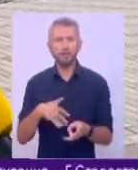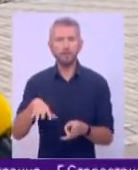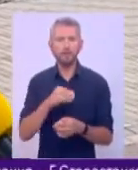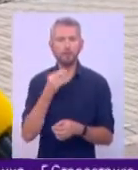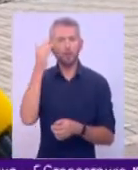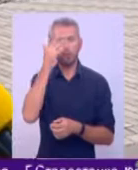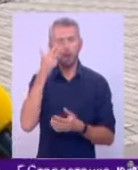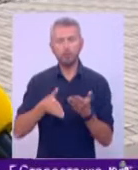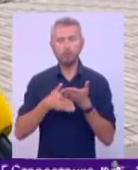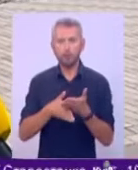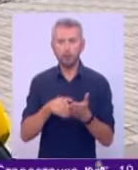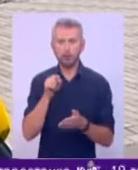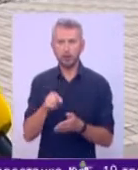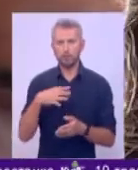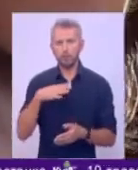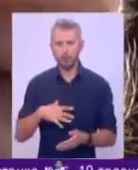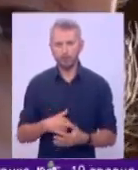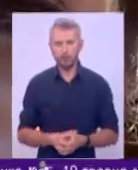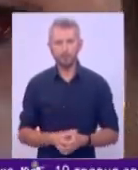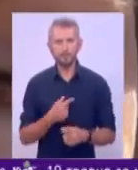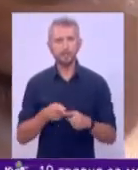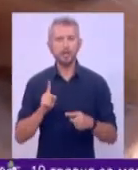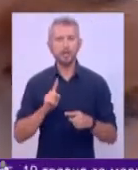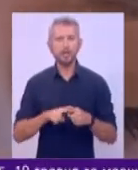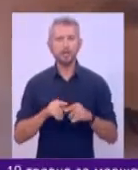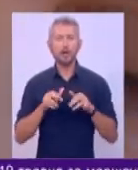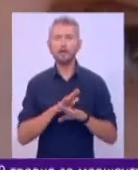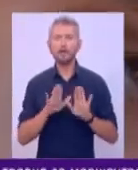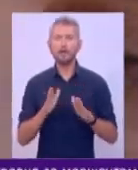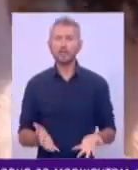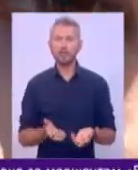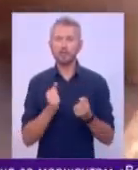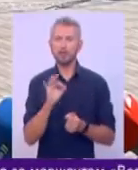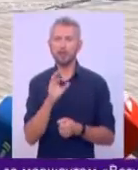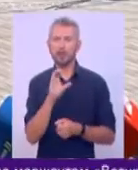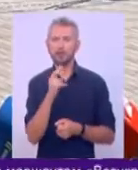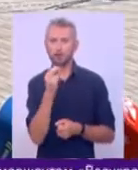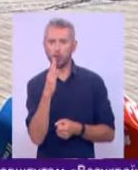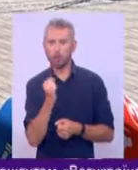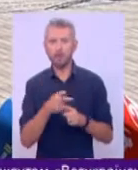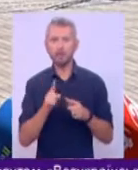думками допомогти йому витримати. Це акція не тільки на підтримку Олега Сінцова, а